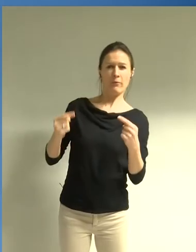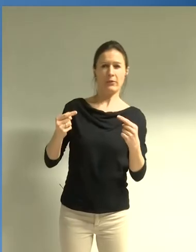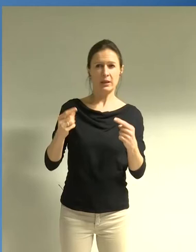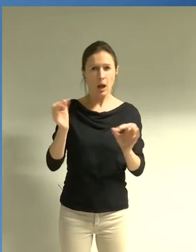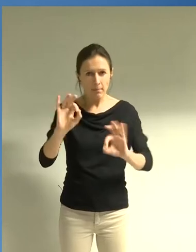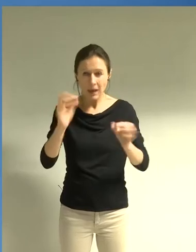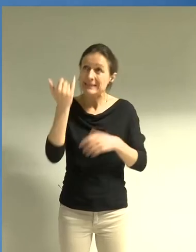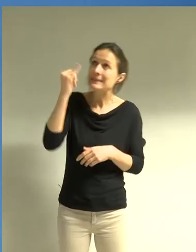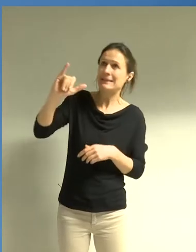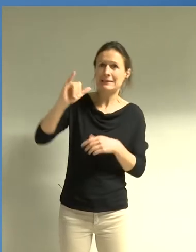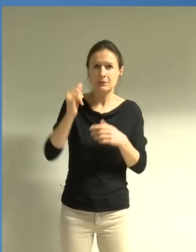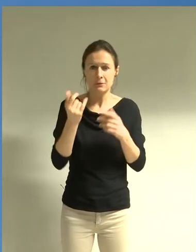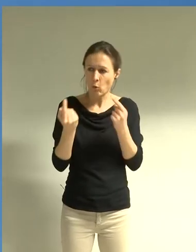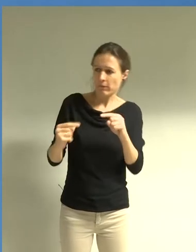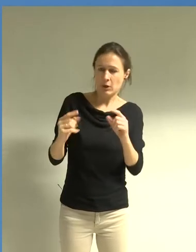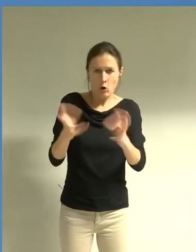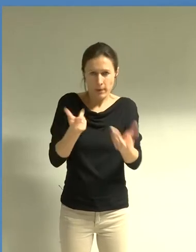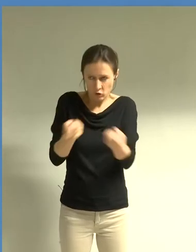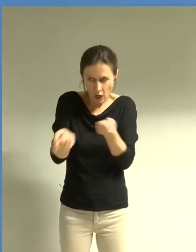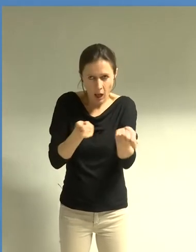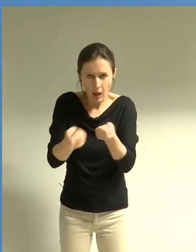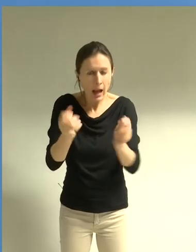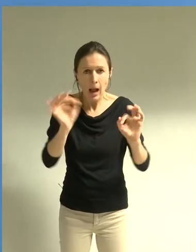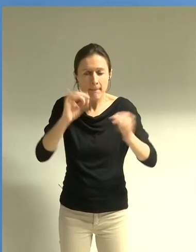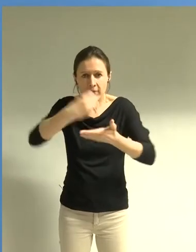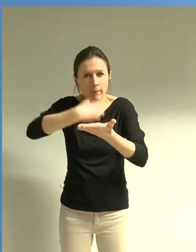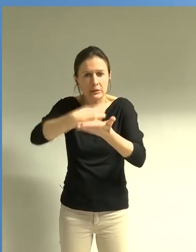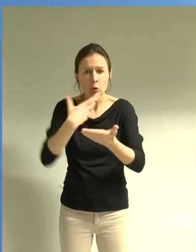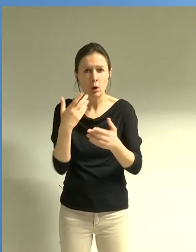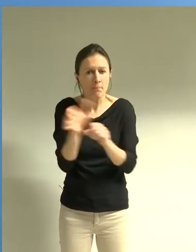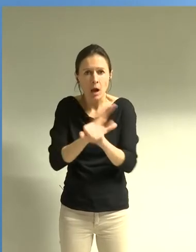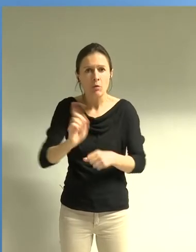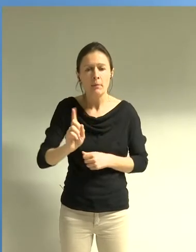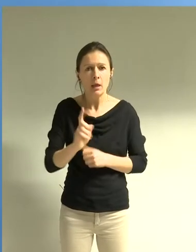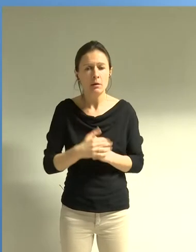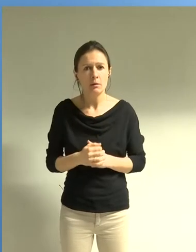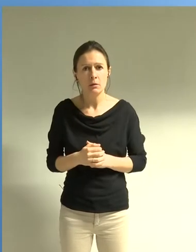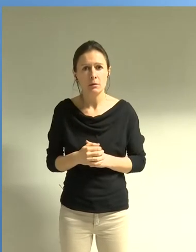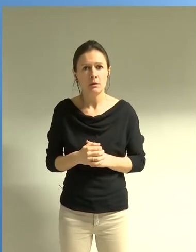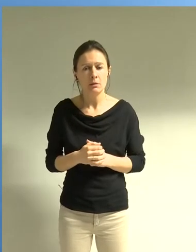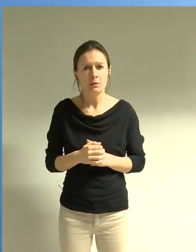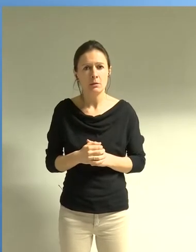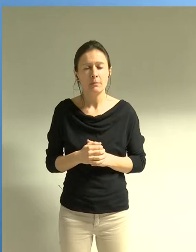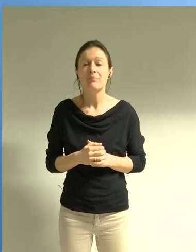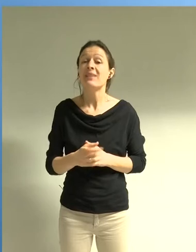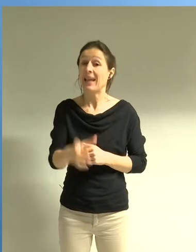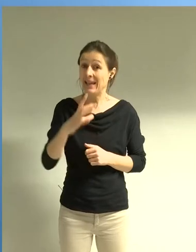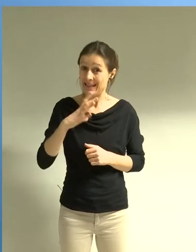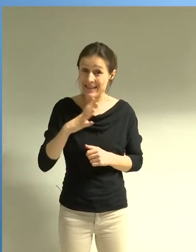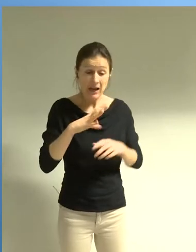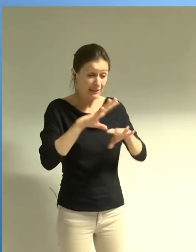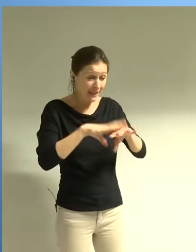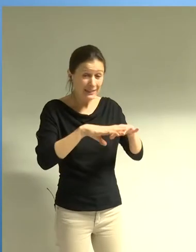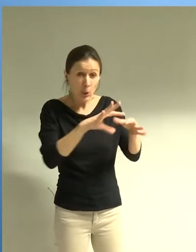présenteraient voilà c'est incomplet il existe des unions de quartier qui